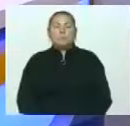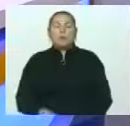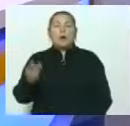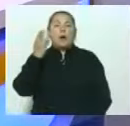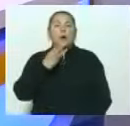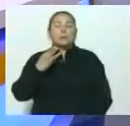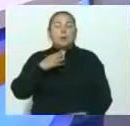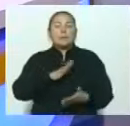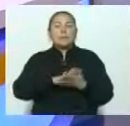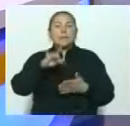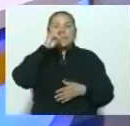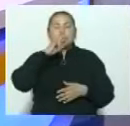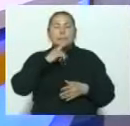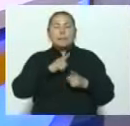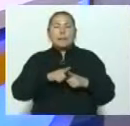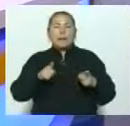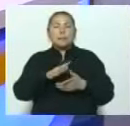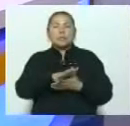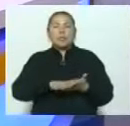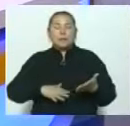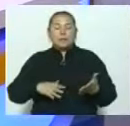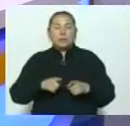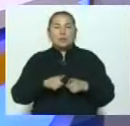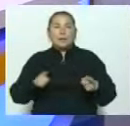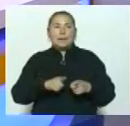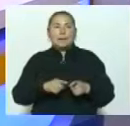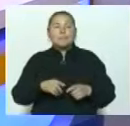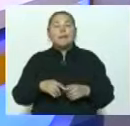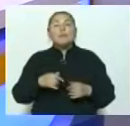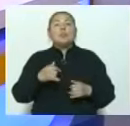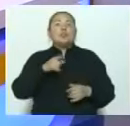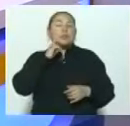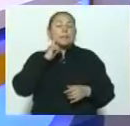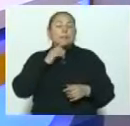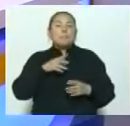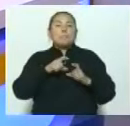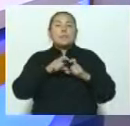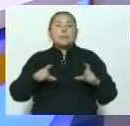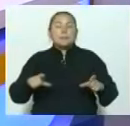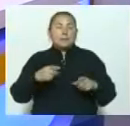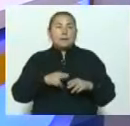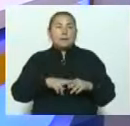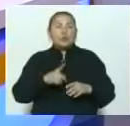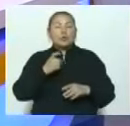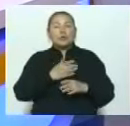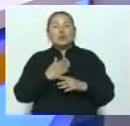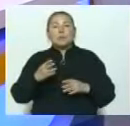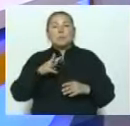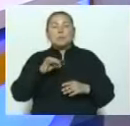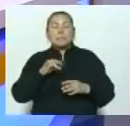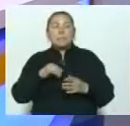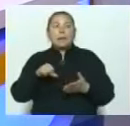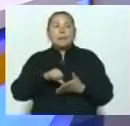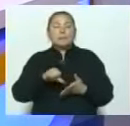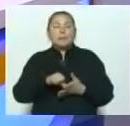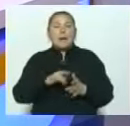Ақтауда «Таза Қазақстан» жалпы ұлттық акциясы жалғасуда. Шара аясында «Жасыл мектеп» байқауы ұйымдастырылып, оған өңірдің 100-ден астам мектебі қатысты.